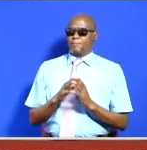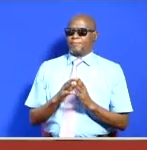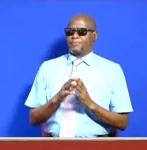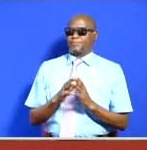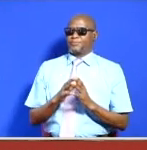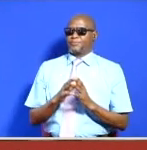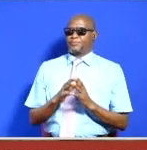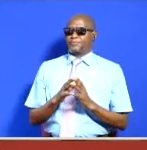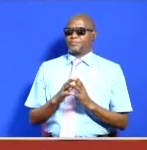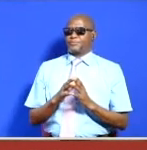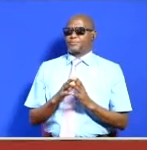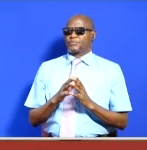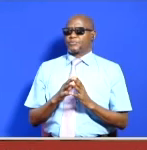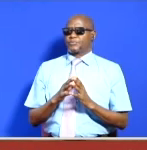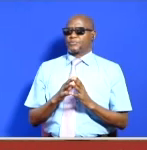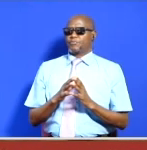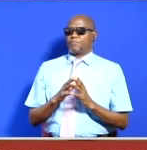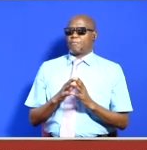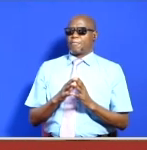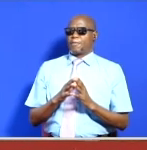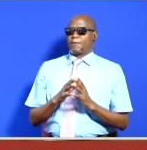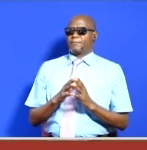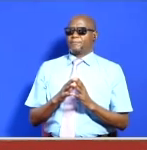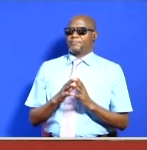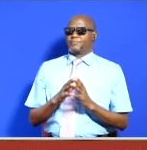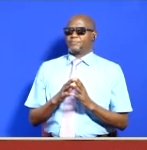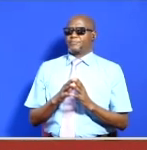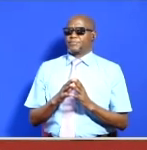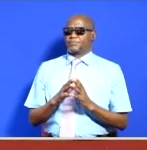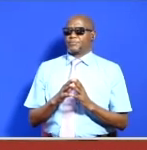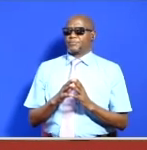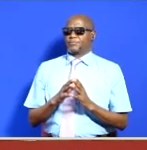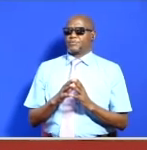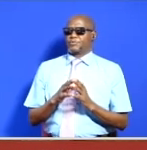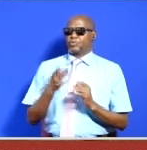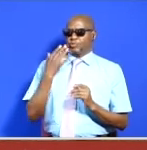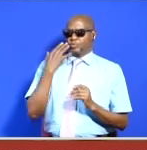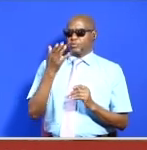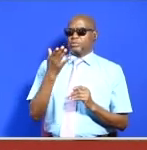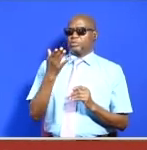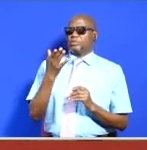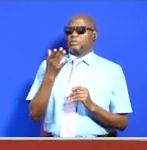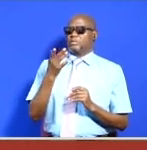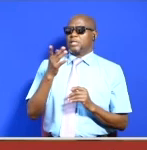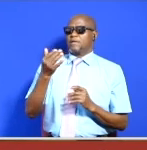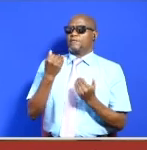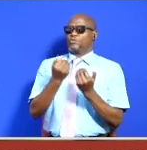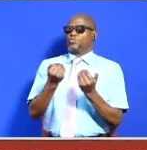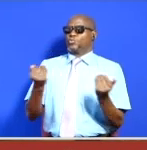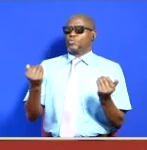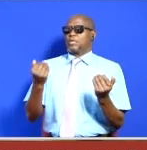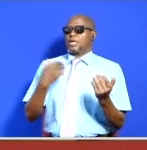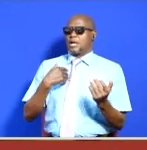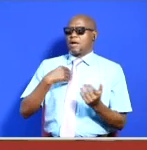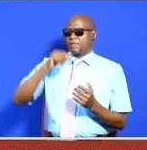wasichana wamerefuka wataolewa wapi? Si ni vijana wamesahulika tu? Na watapata bwana wajachanuka. So tusaidie hii vijana yetu ndio